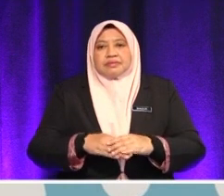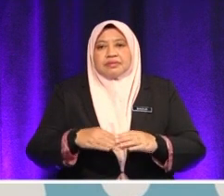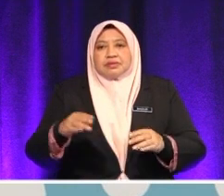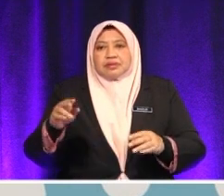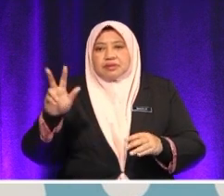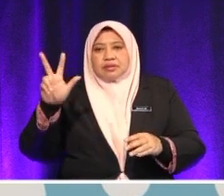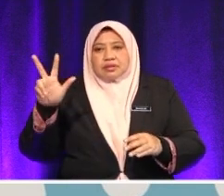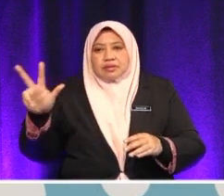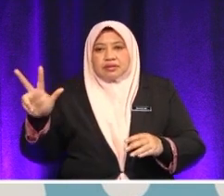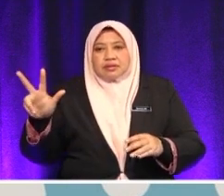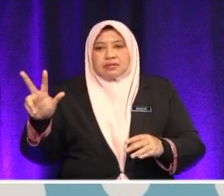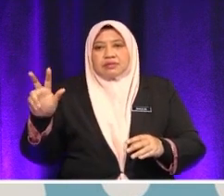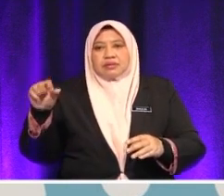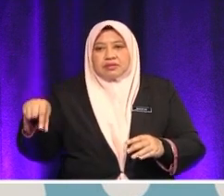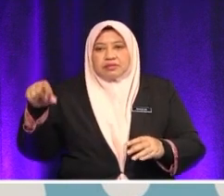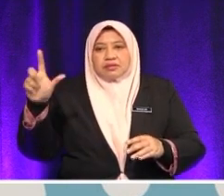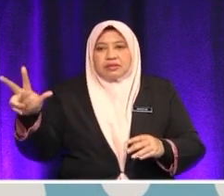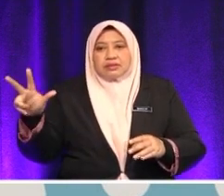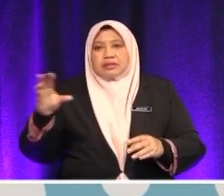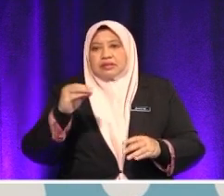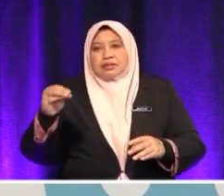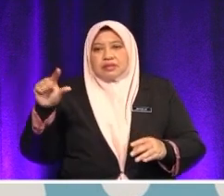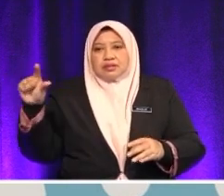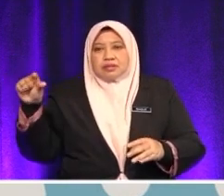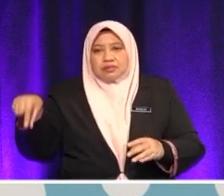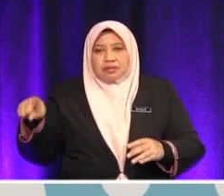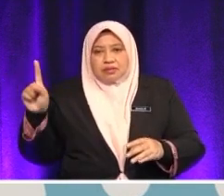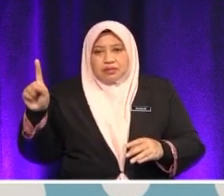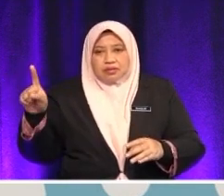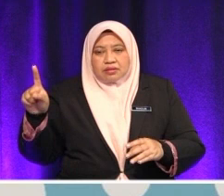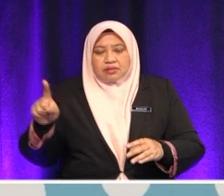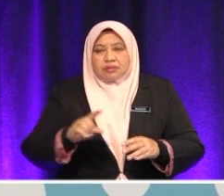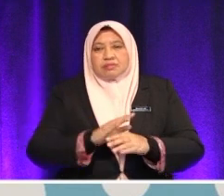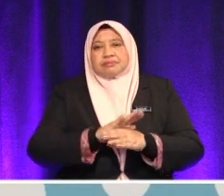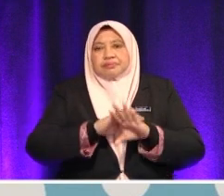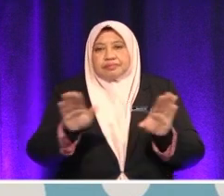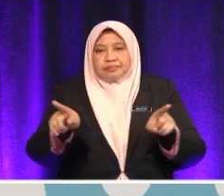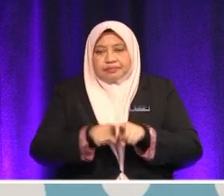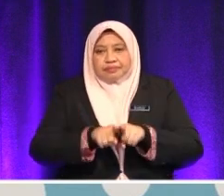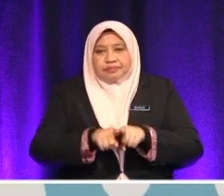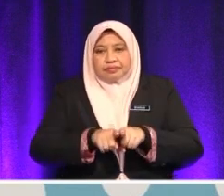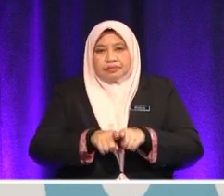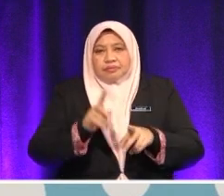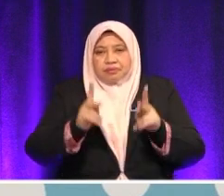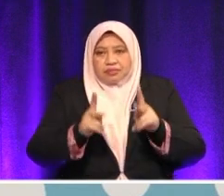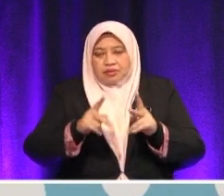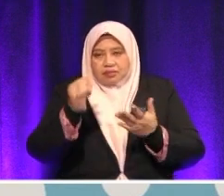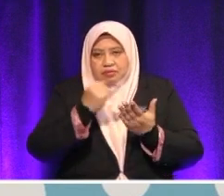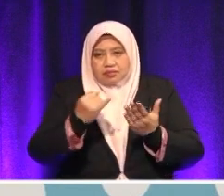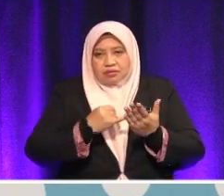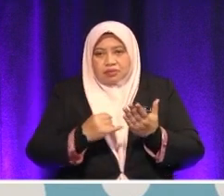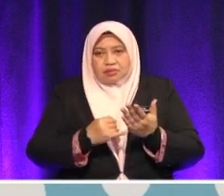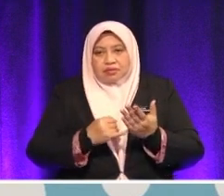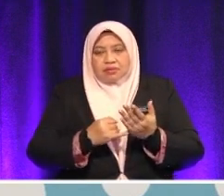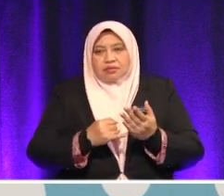q3 dan Q1 mana kaliqyudu adalah pembahagia yaitu adalah median jadi kalau kita lukis